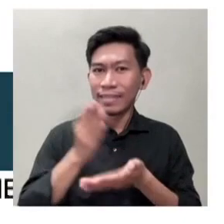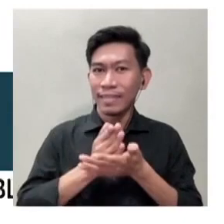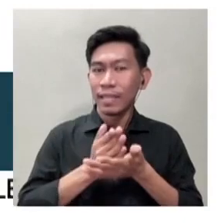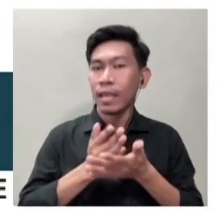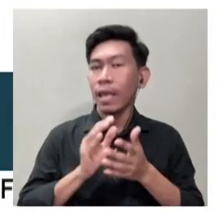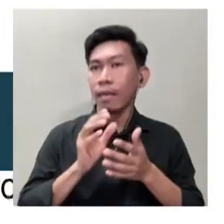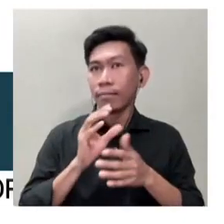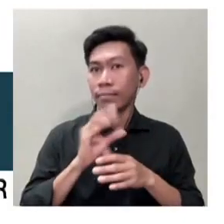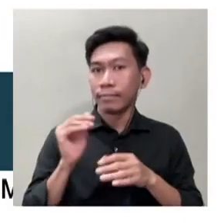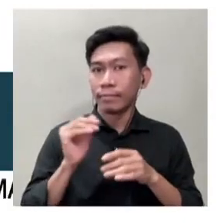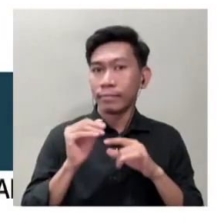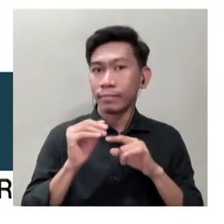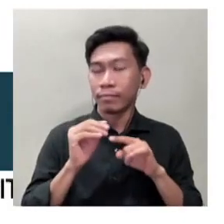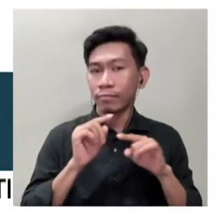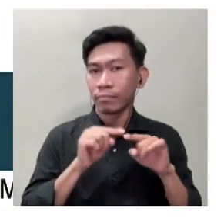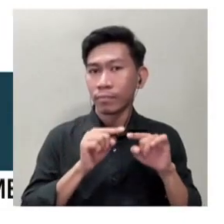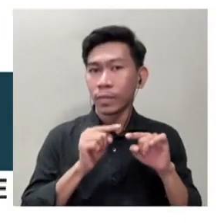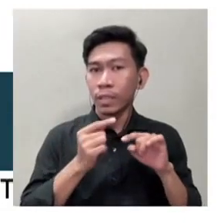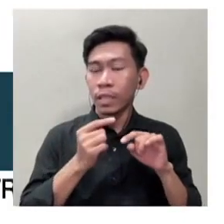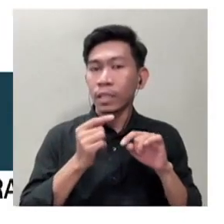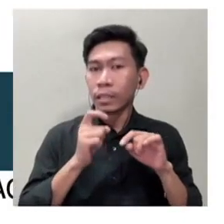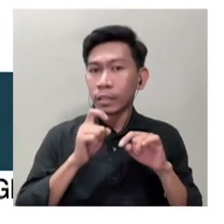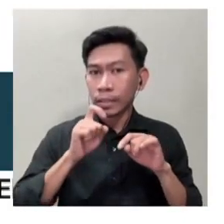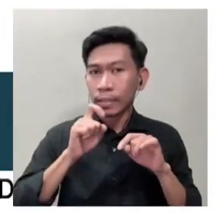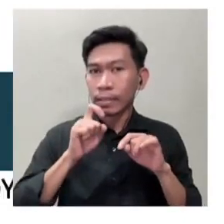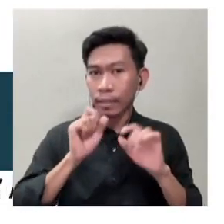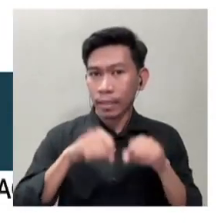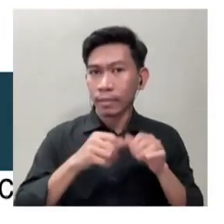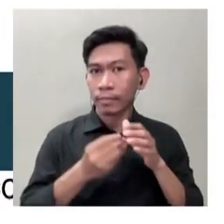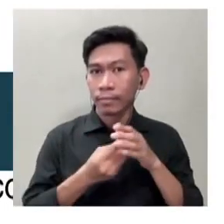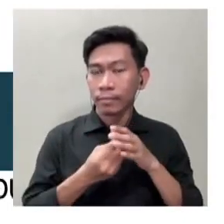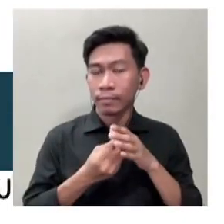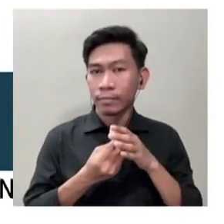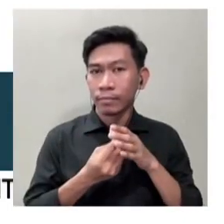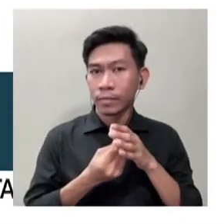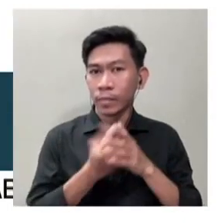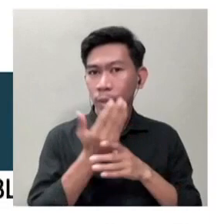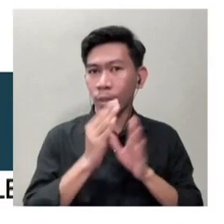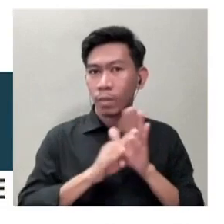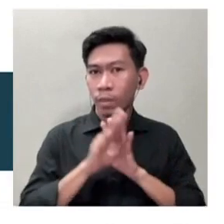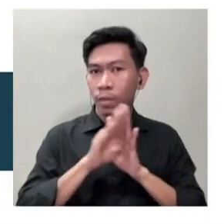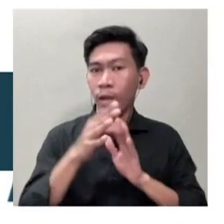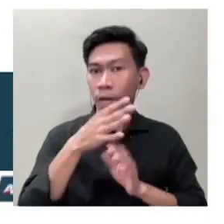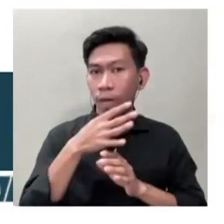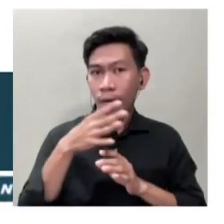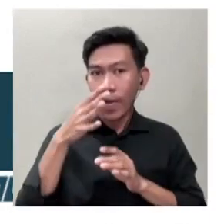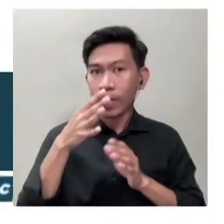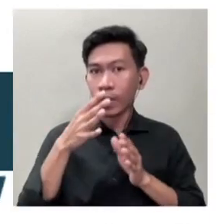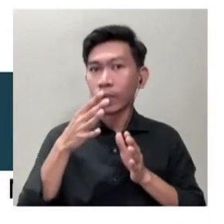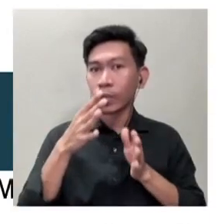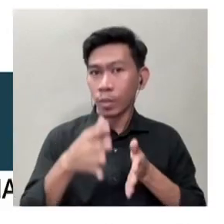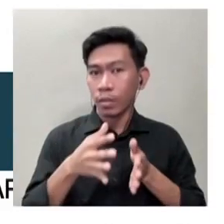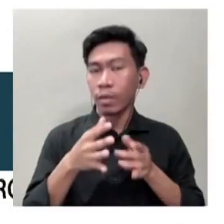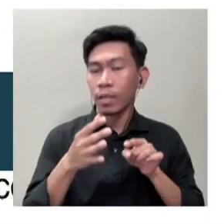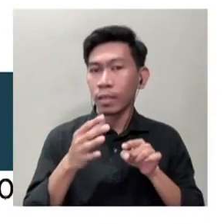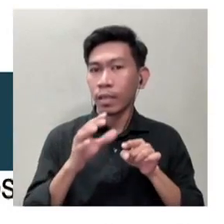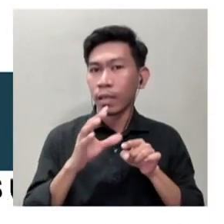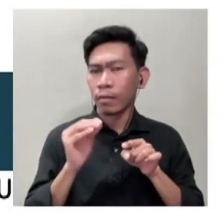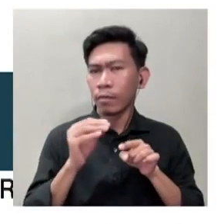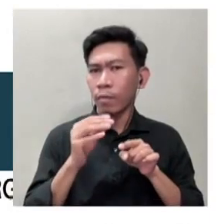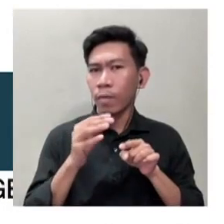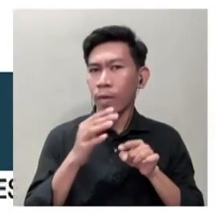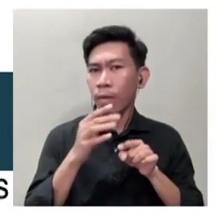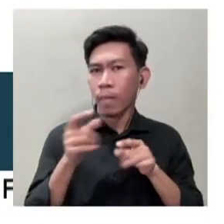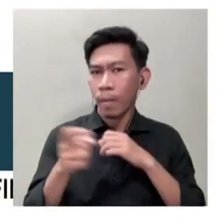mapapayabong natin, no, ang sektor ng agrikultura, particular ang ating magsasaka ng palaya,